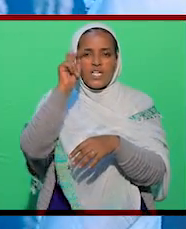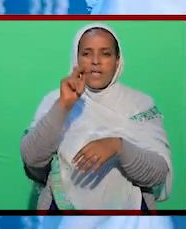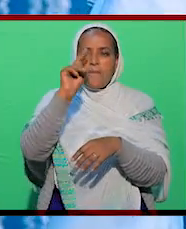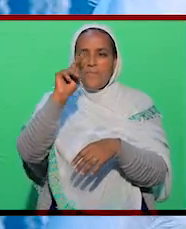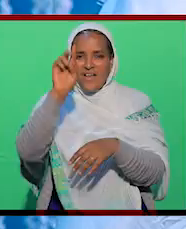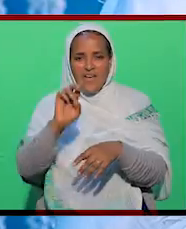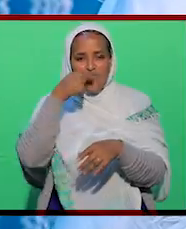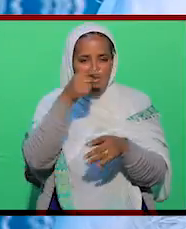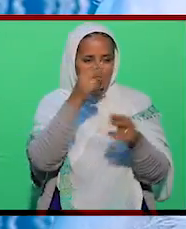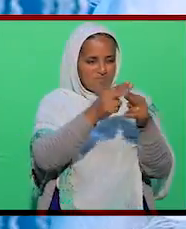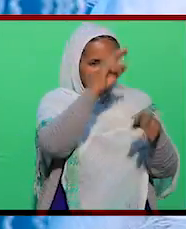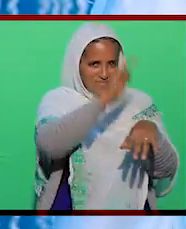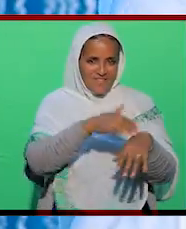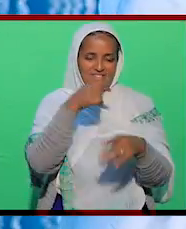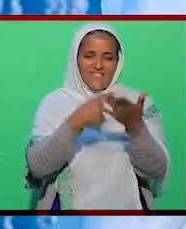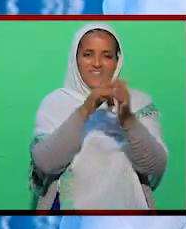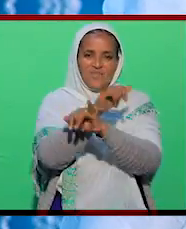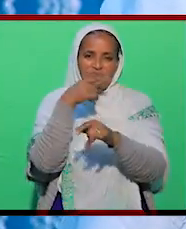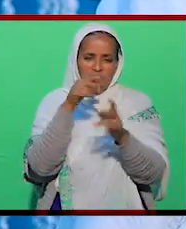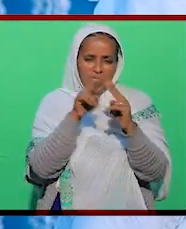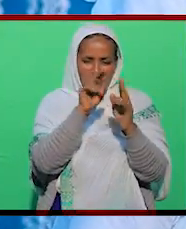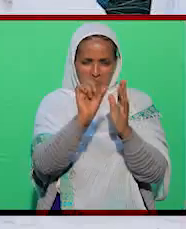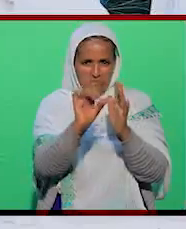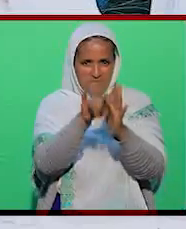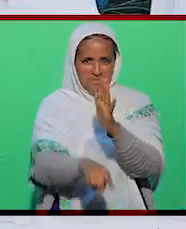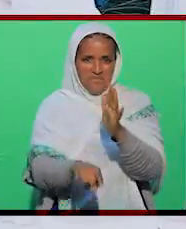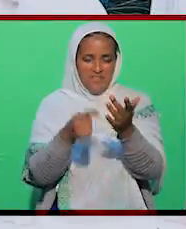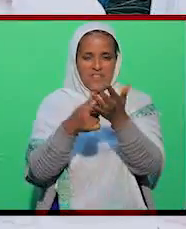አብይን የሚጠራው ደመቀ ብሎ ነው አለ። ይህን ያህል ይወረድ